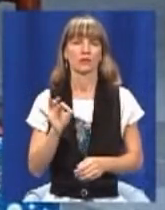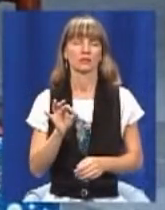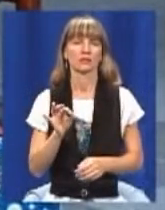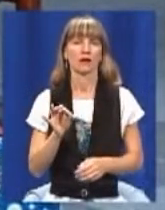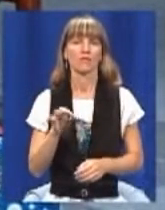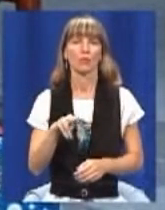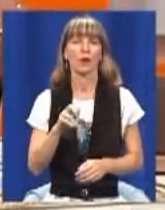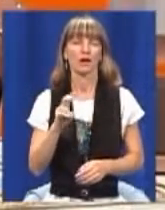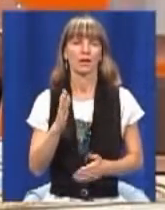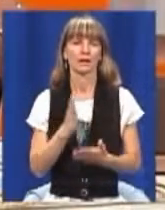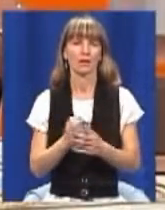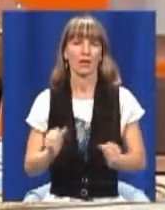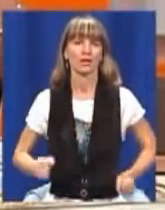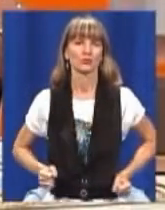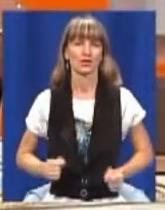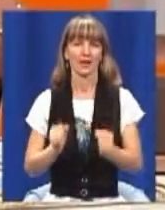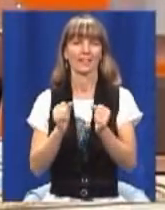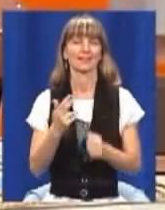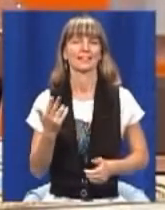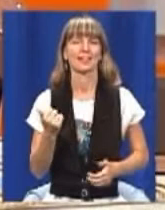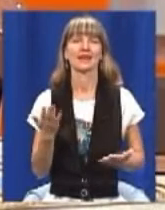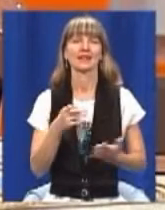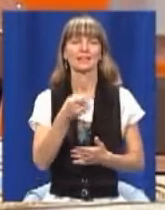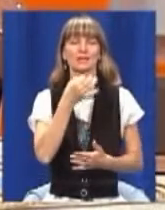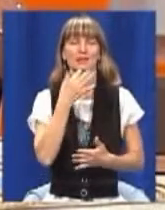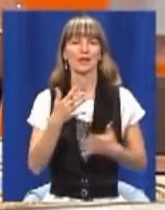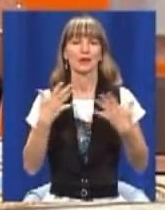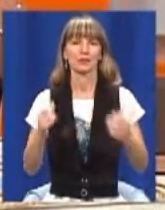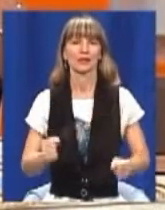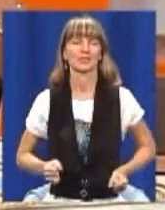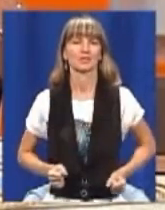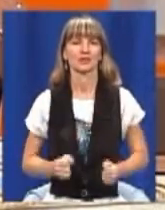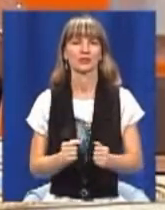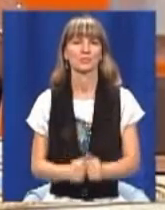каруселі. Полюбляєш кататися на качелях? Так. А які тобі качелі найбільше подобаються?